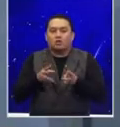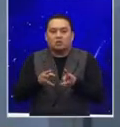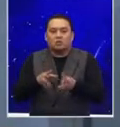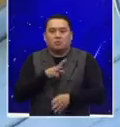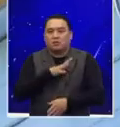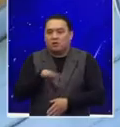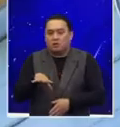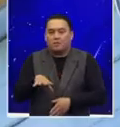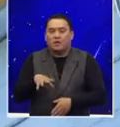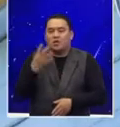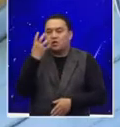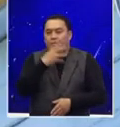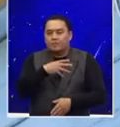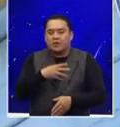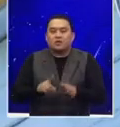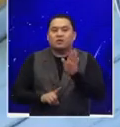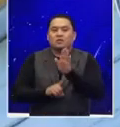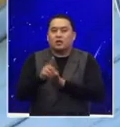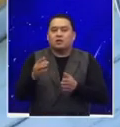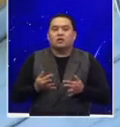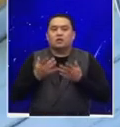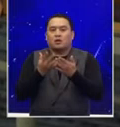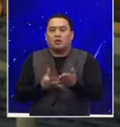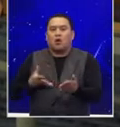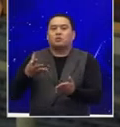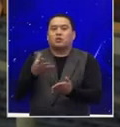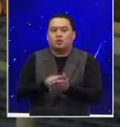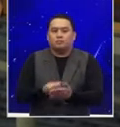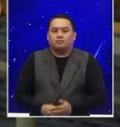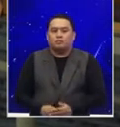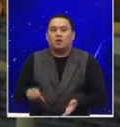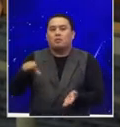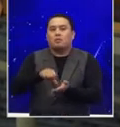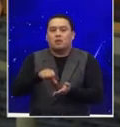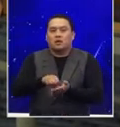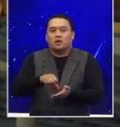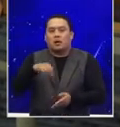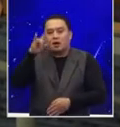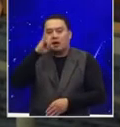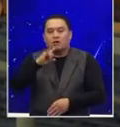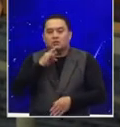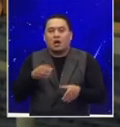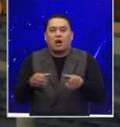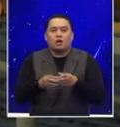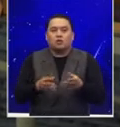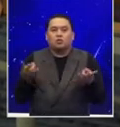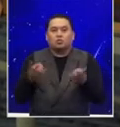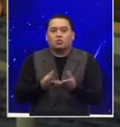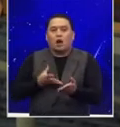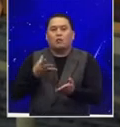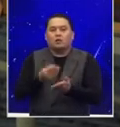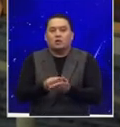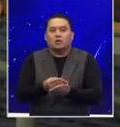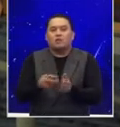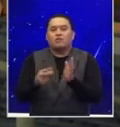нет. Проблема в запуске системы, за которую требуют оплату. Представители Трансгаз Аймака говорят, что надо оплатить госпошлину в